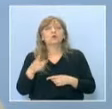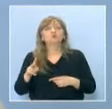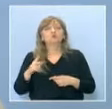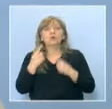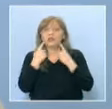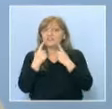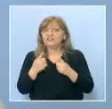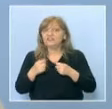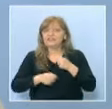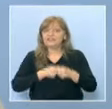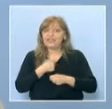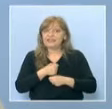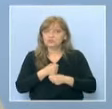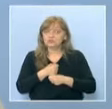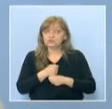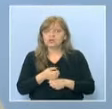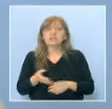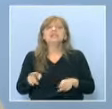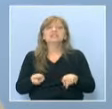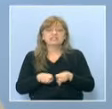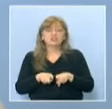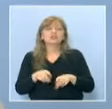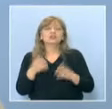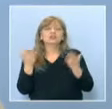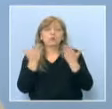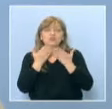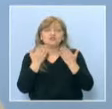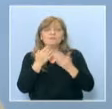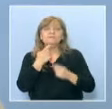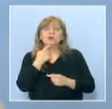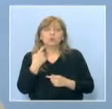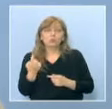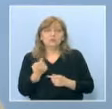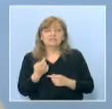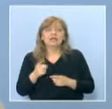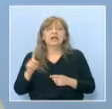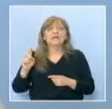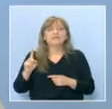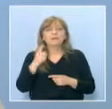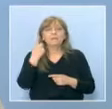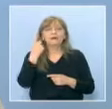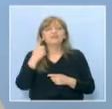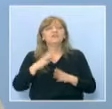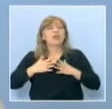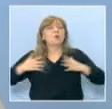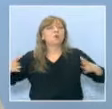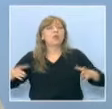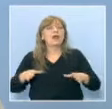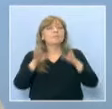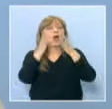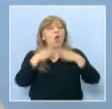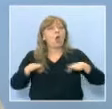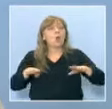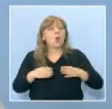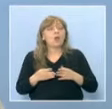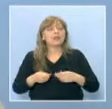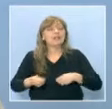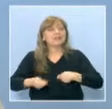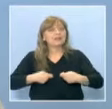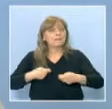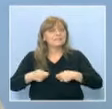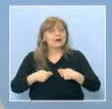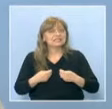която вършим. Съответно, още същата учебна първа година, на първия голям вече коледен базар, който беше направен от